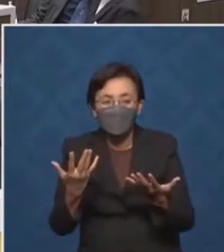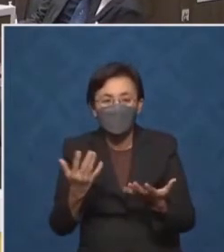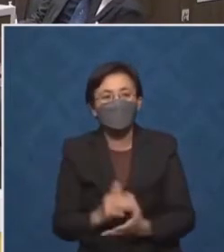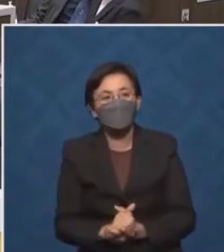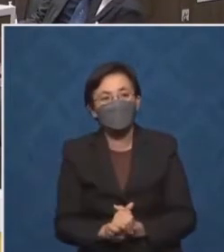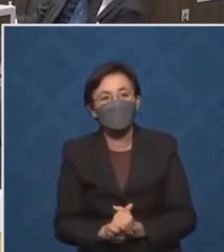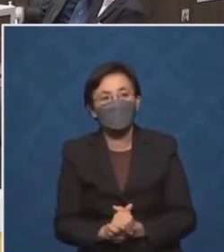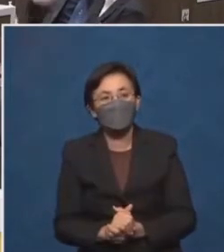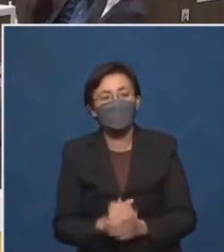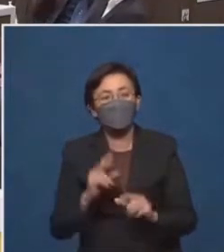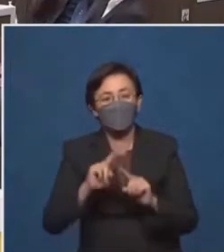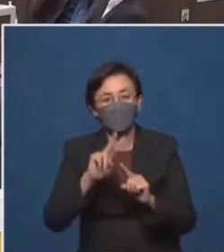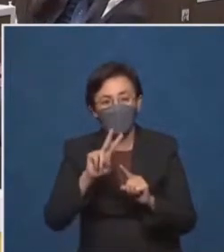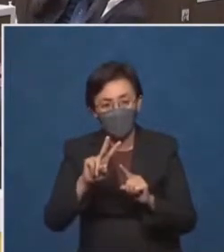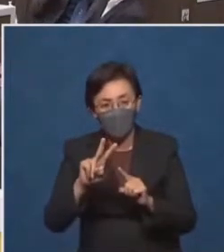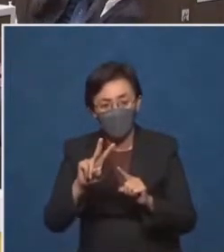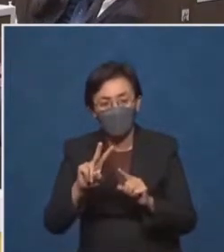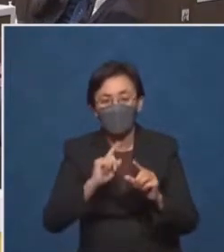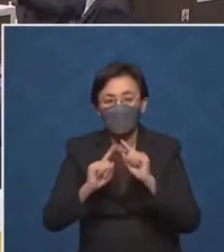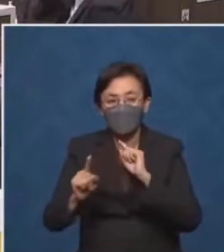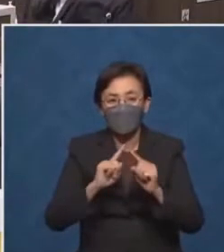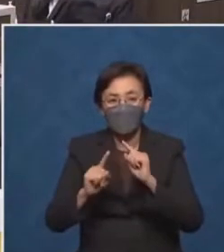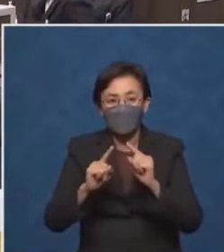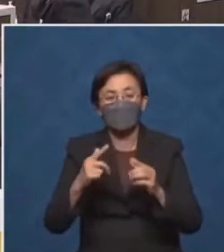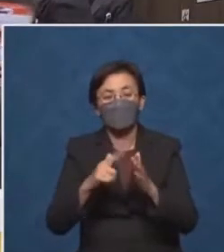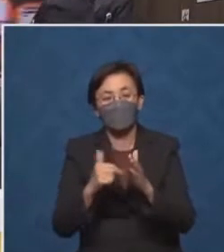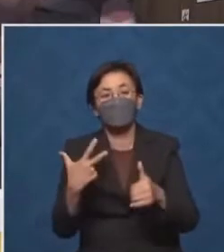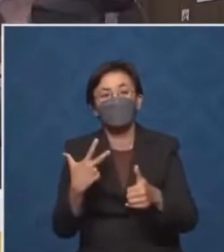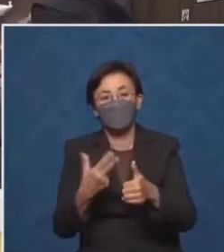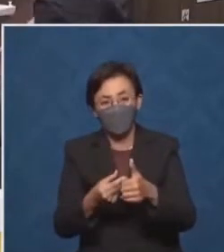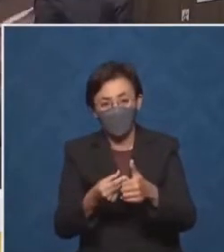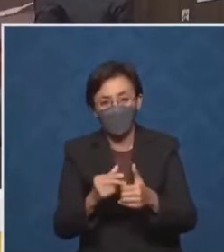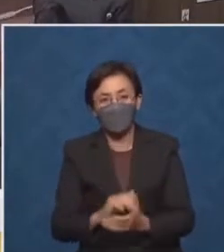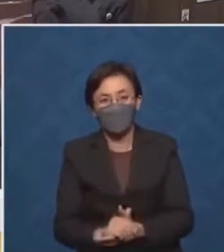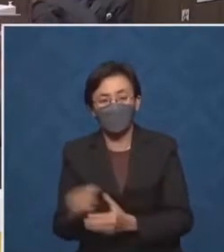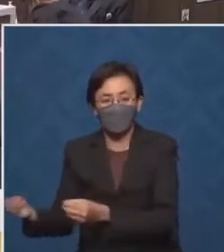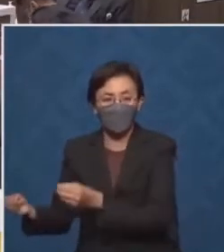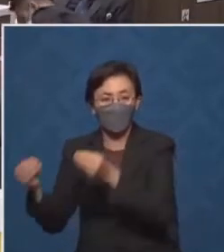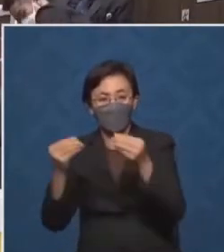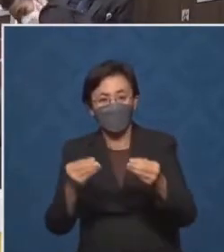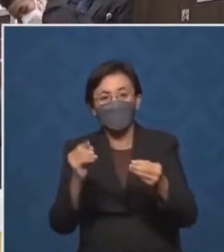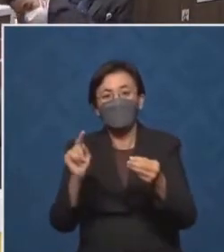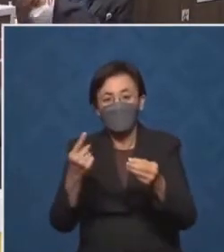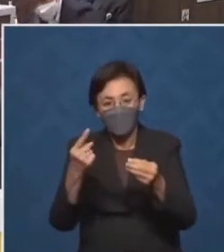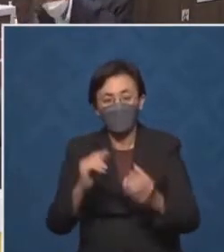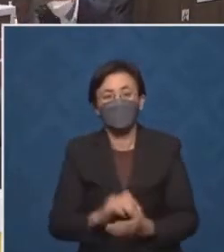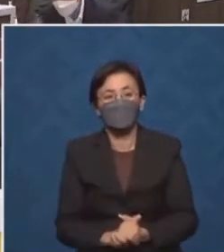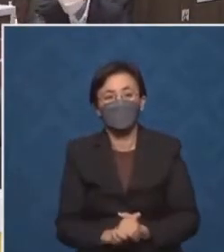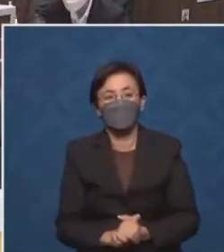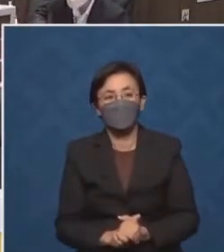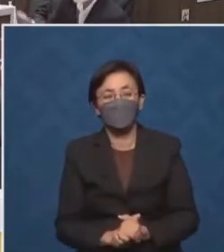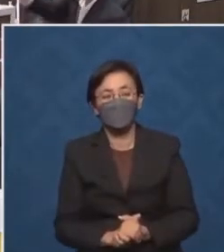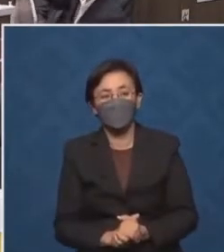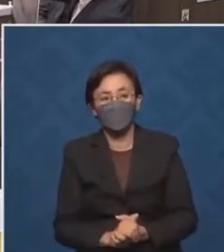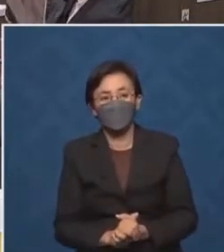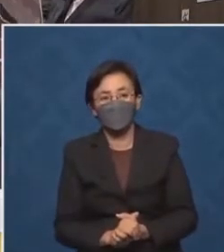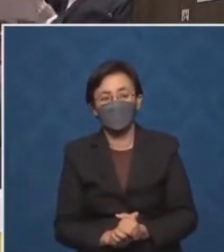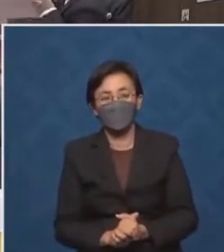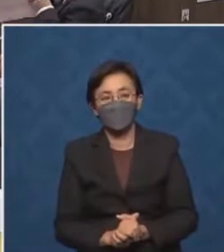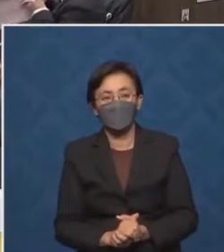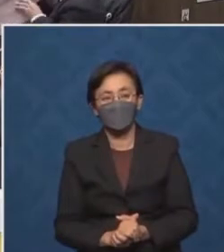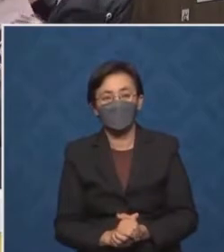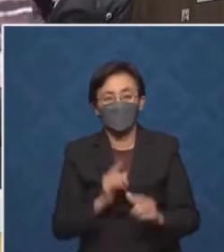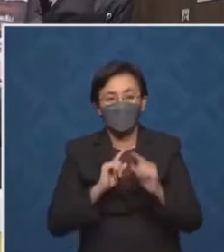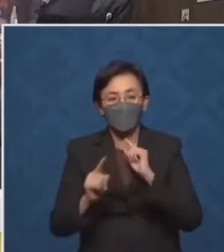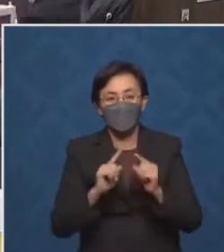ในครั้งที่ 2 ของการทูดวัคซีนขอเชิญอต่อไปครัช่วงที่ 2 ของการทูด